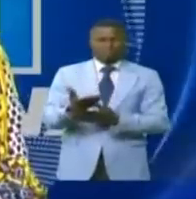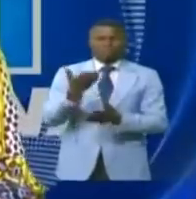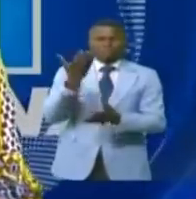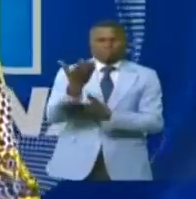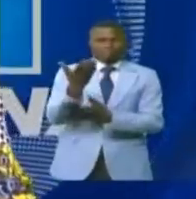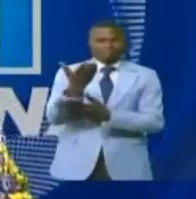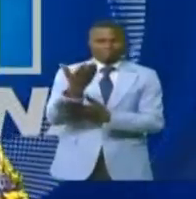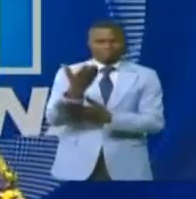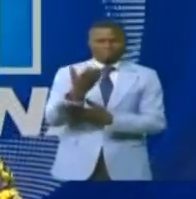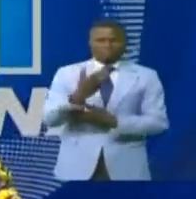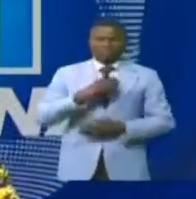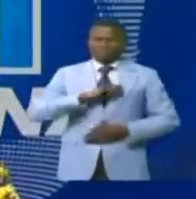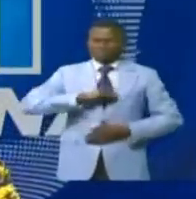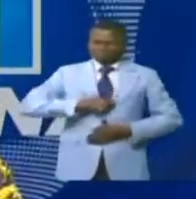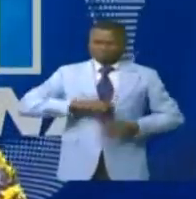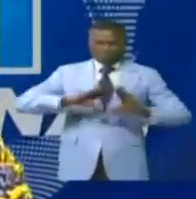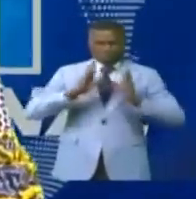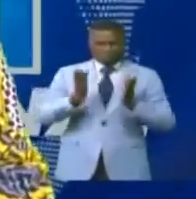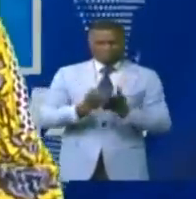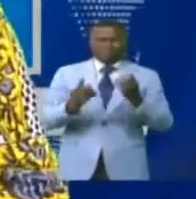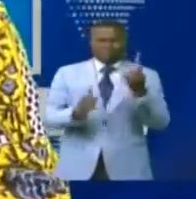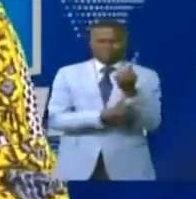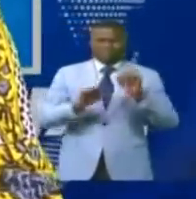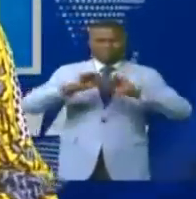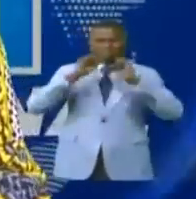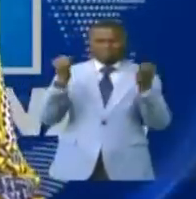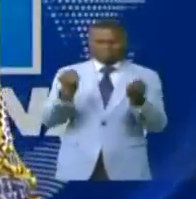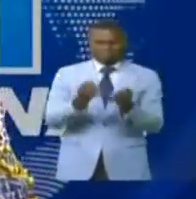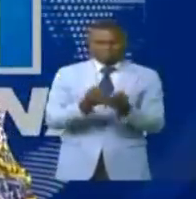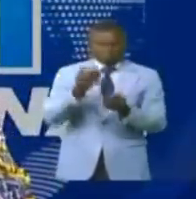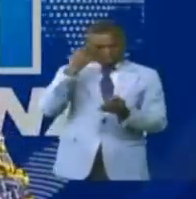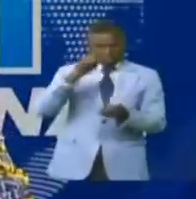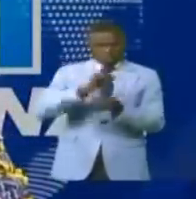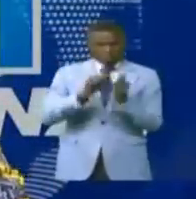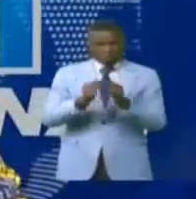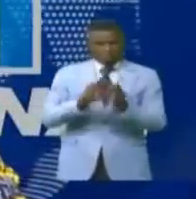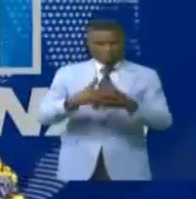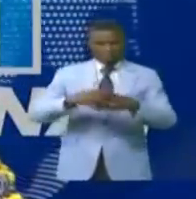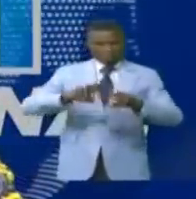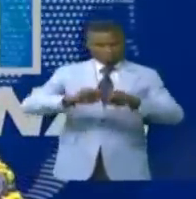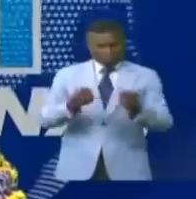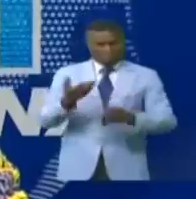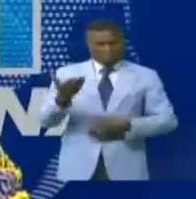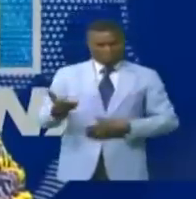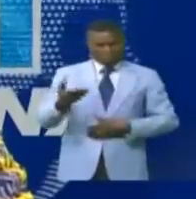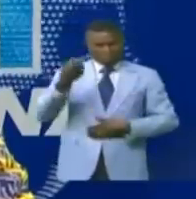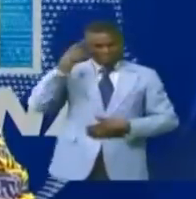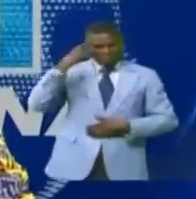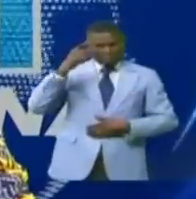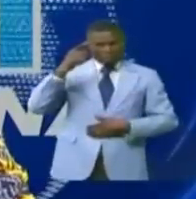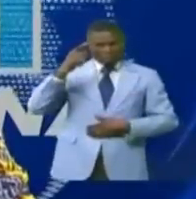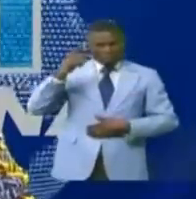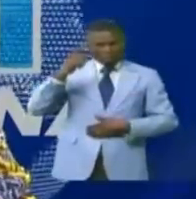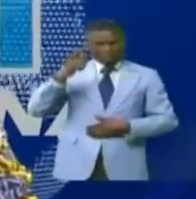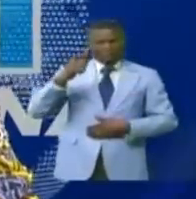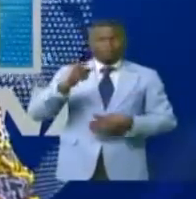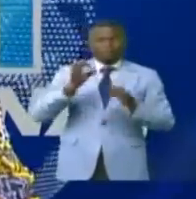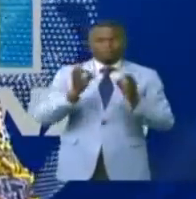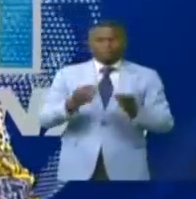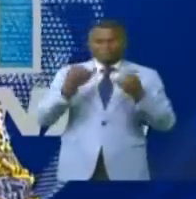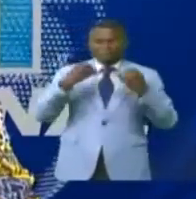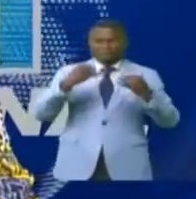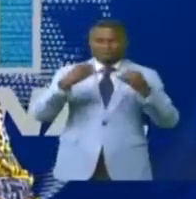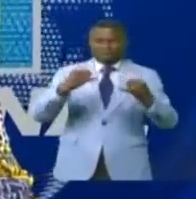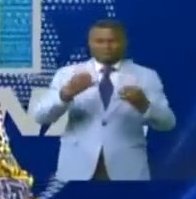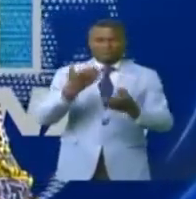sollicite l'indulgence de tous les partenaires sociaux suite à ce désagrément. Pour plus